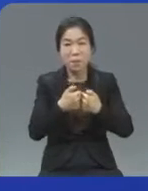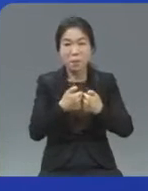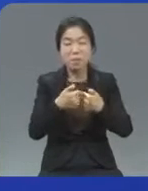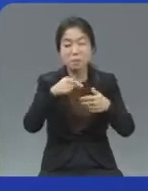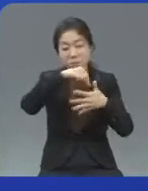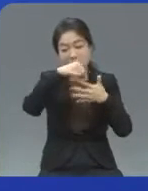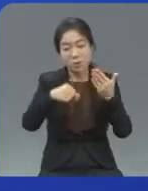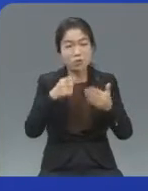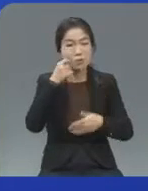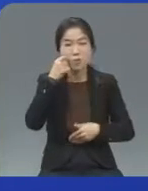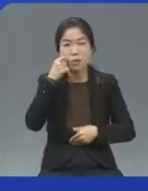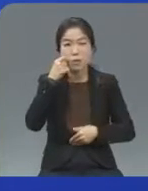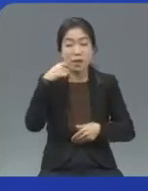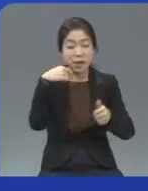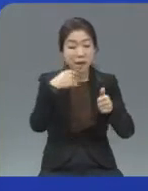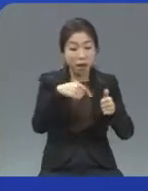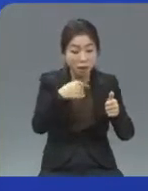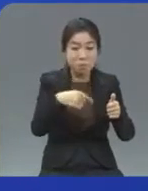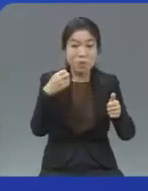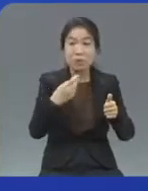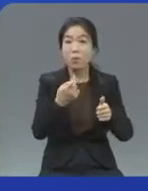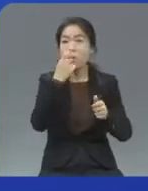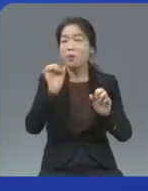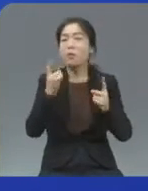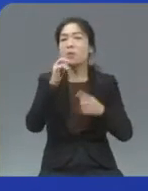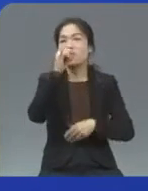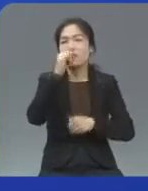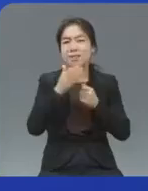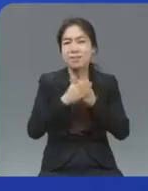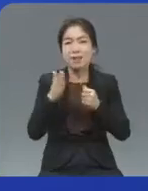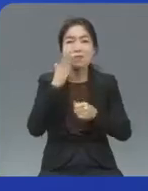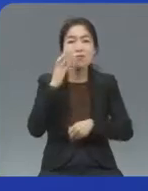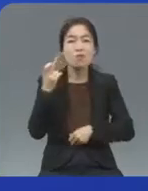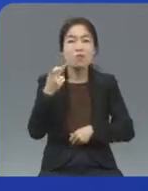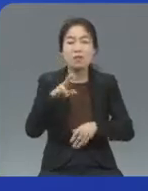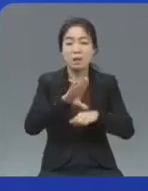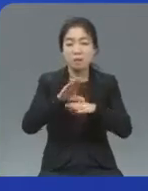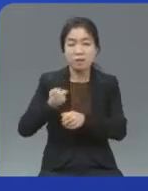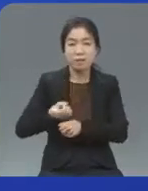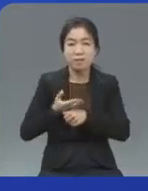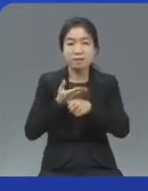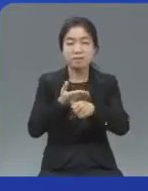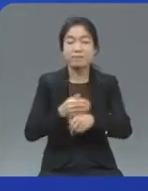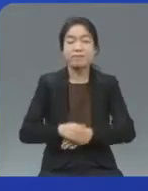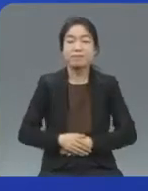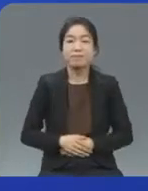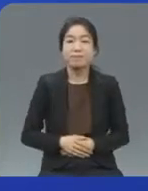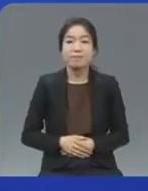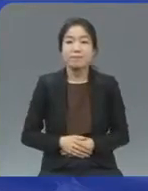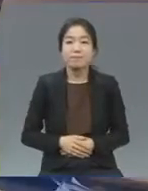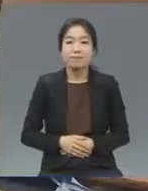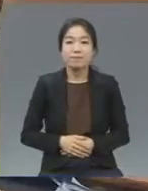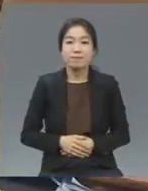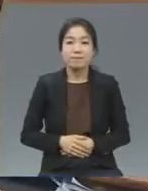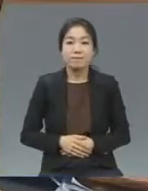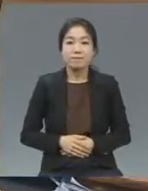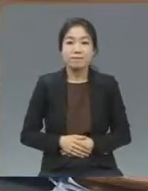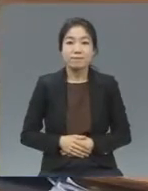있습니다. 가르치면서 배우는 교육봉사활동 현장을 울산방송국 박영아 기자가 취재했습니다.